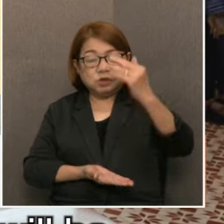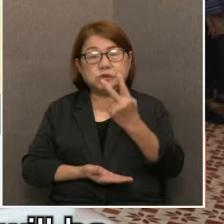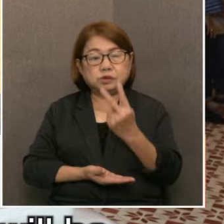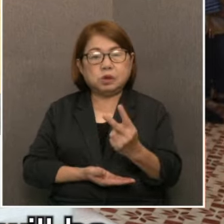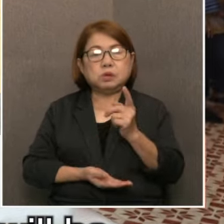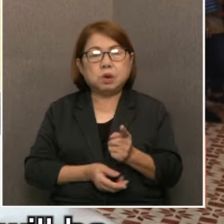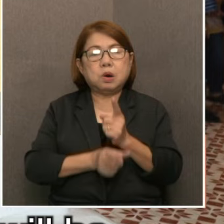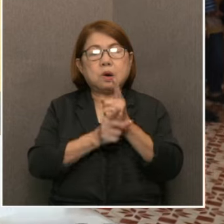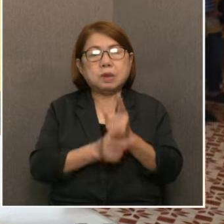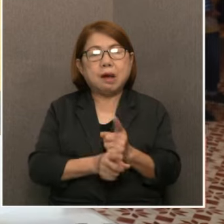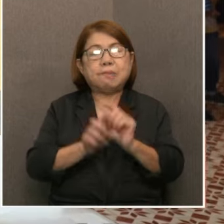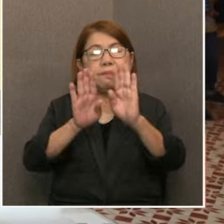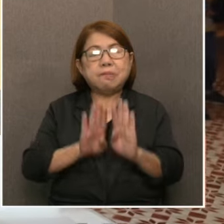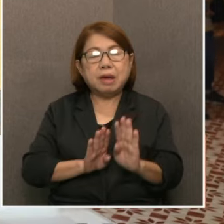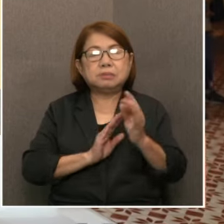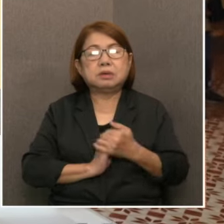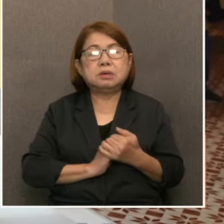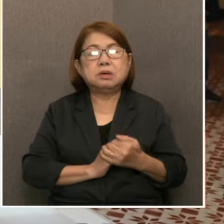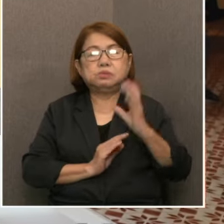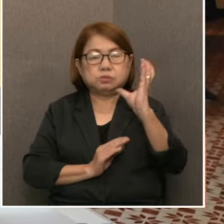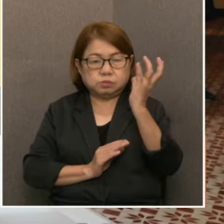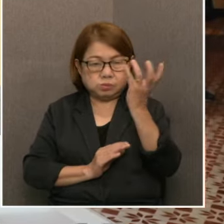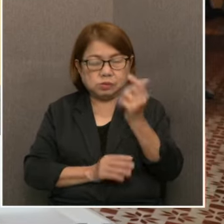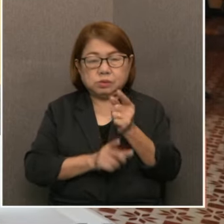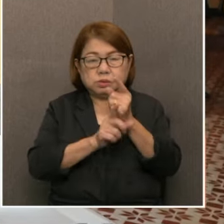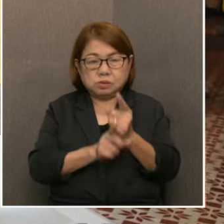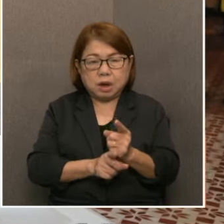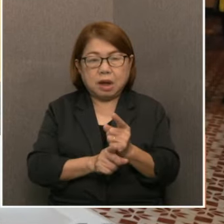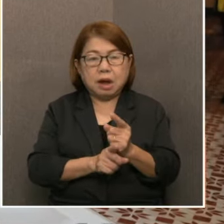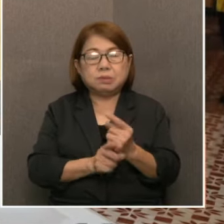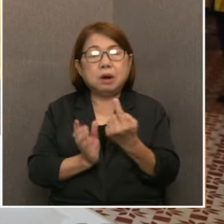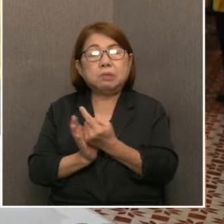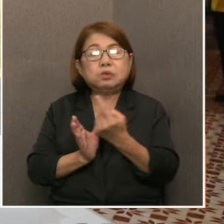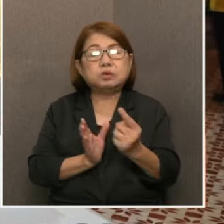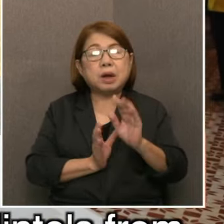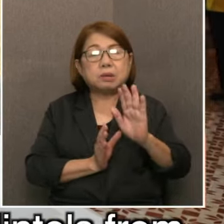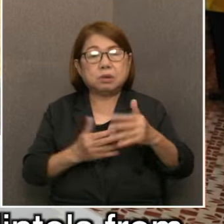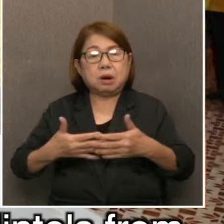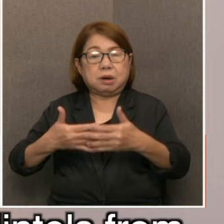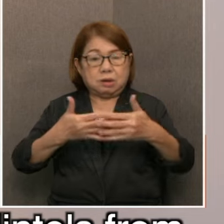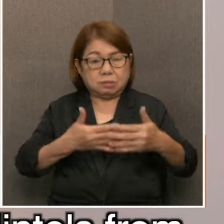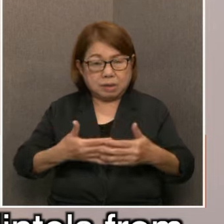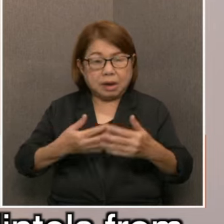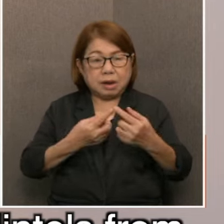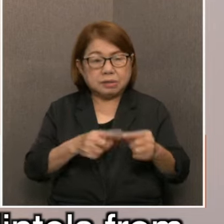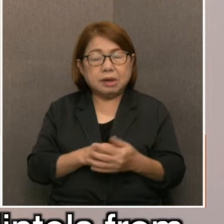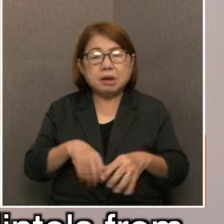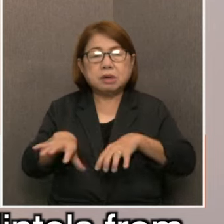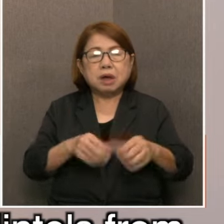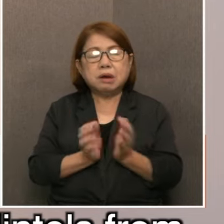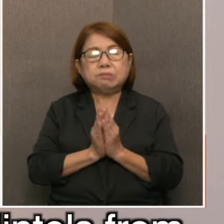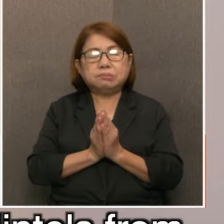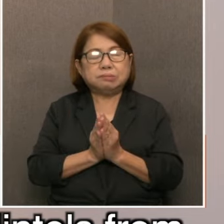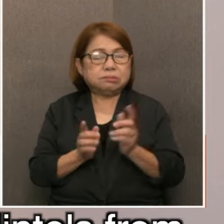บสากลจากผู้แทนของพิพิธภัณฑ์ศิลปะเมโทรโพลิแทนแต่จะไม่มีการจัดแสดงจัดพิธีบวงสรวง